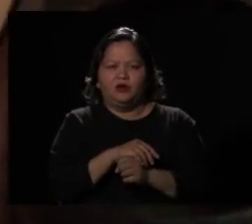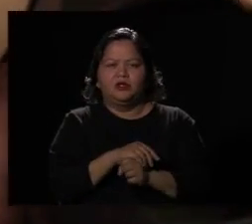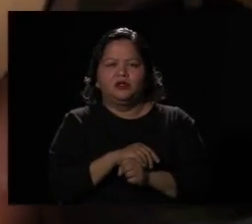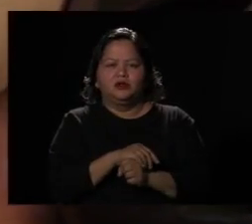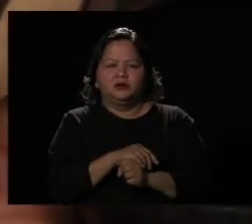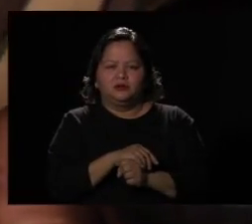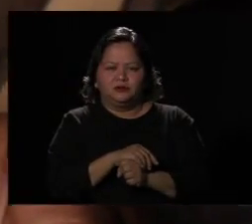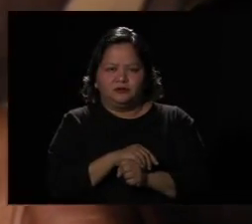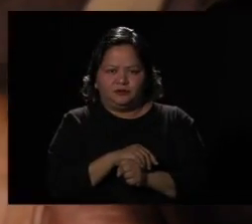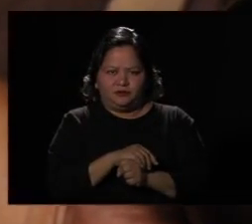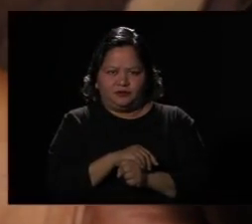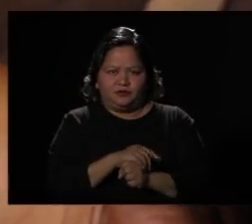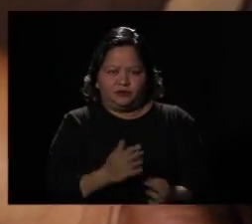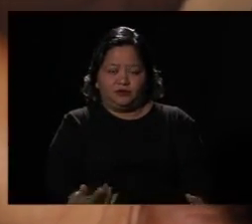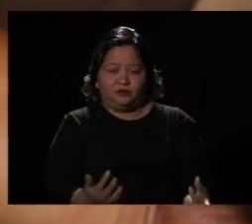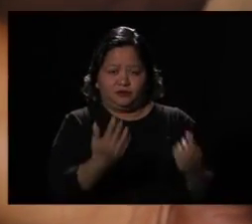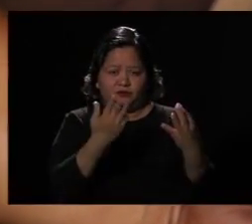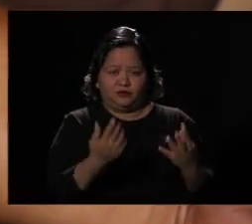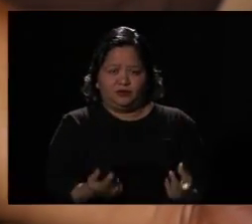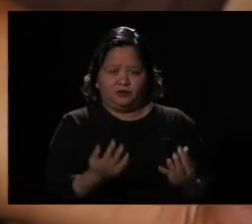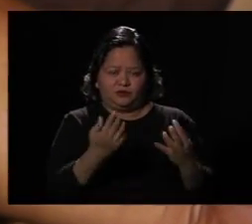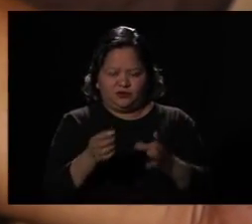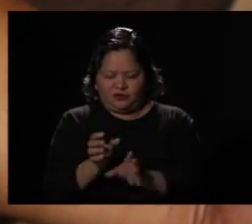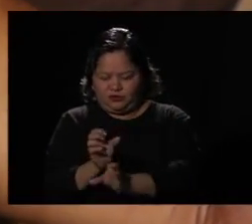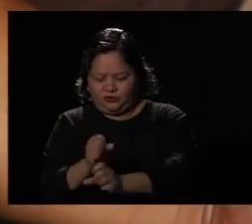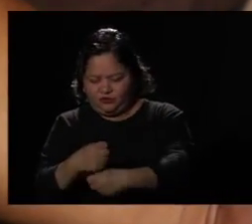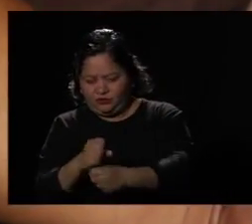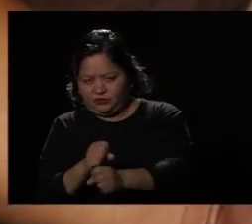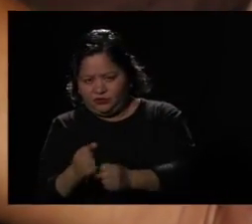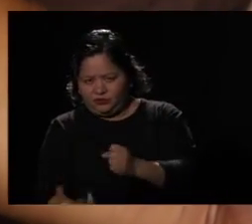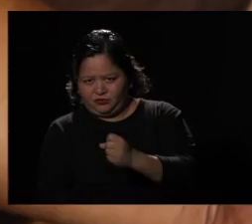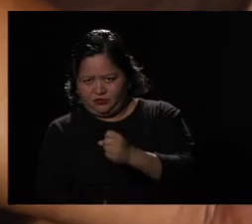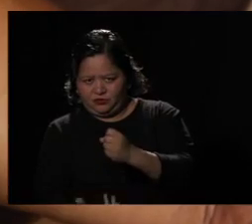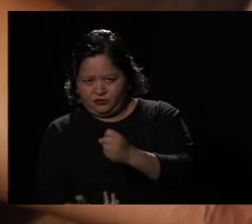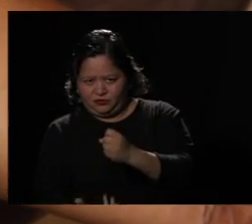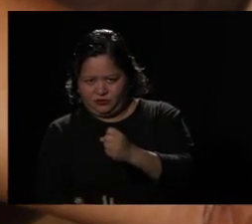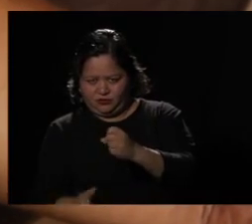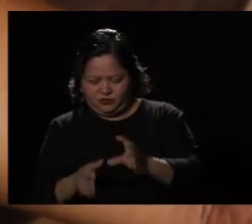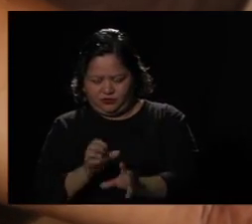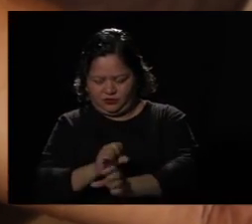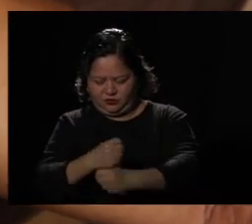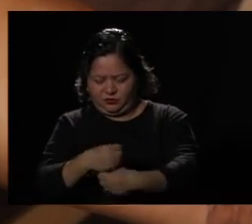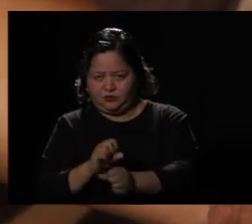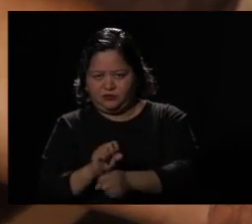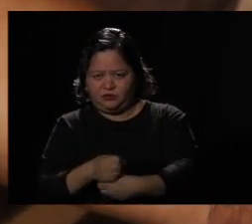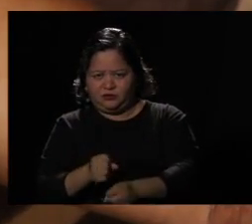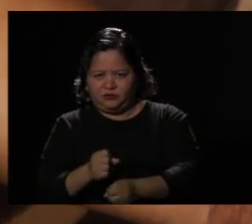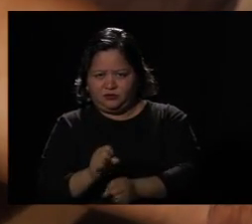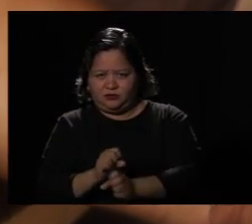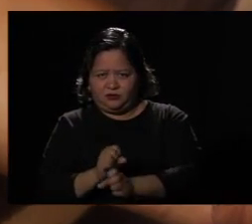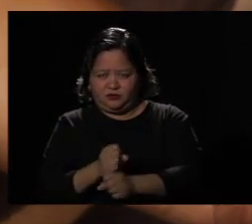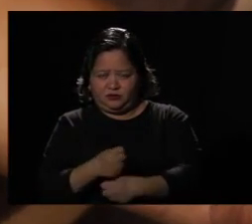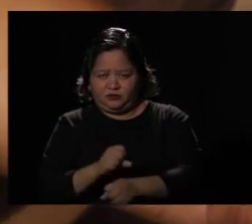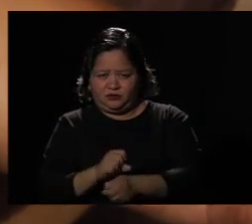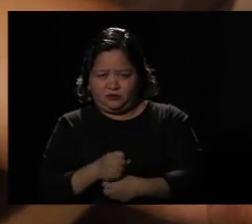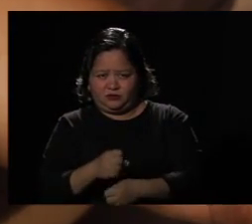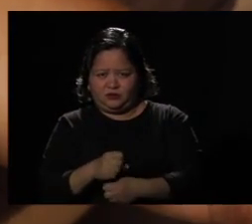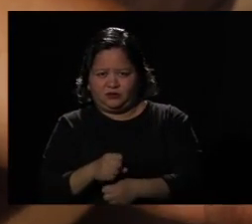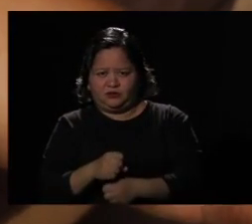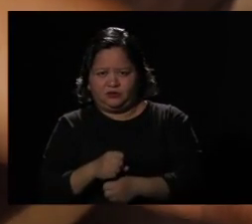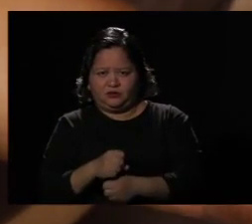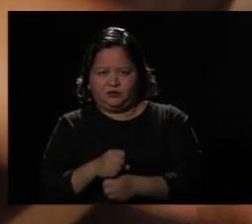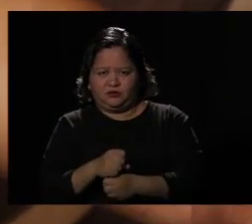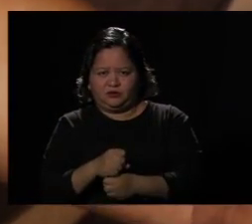Zangin lokluk I amut, kula ihanomnya no iginot nidok halum gi iha igwas na